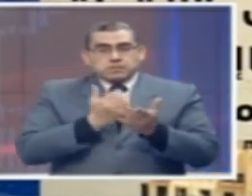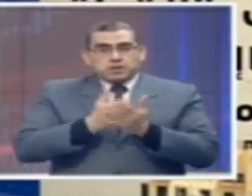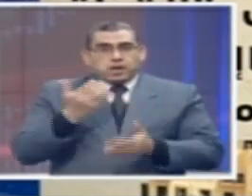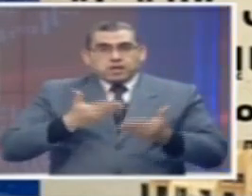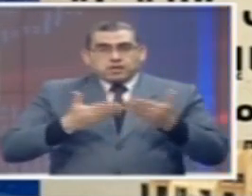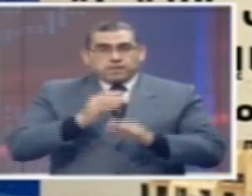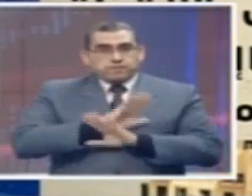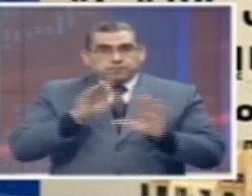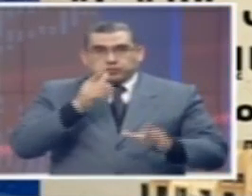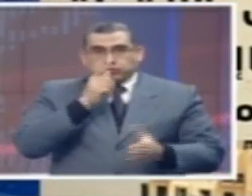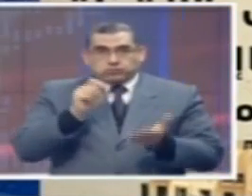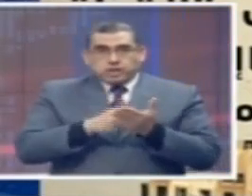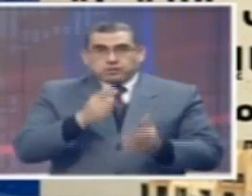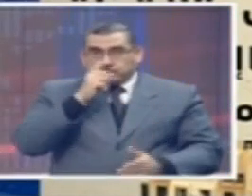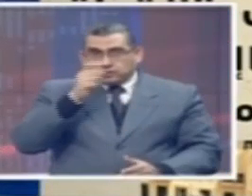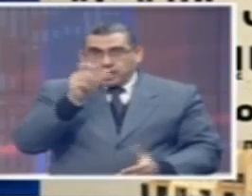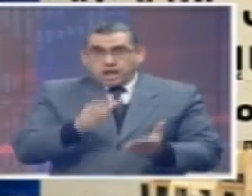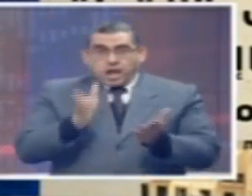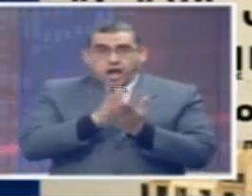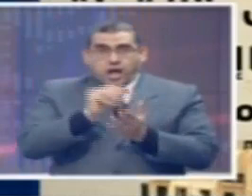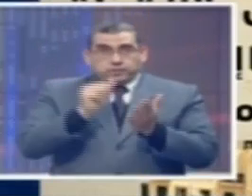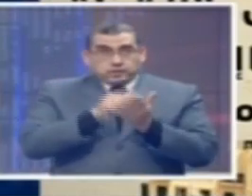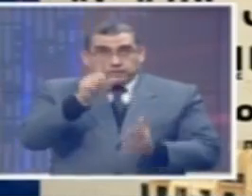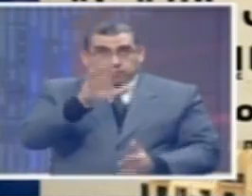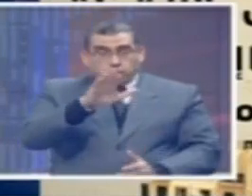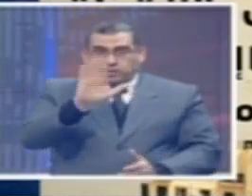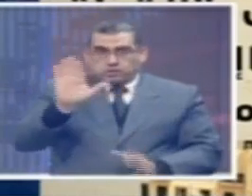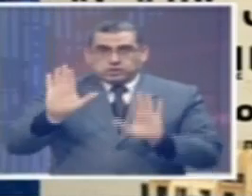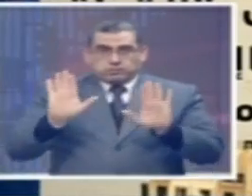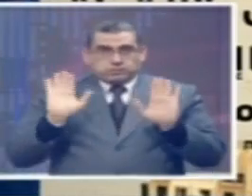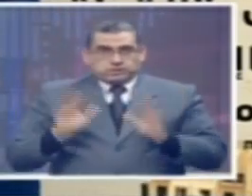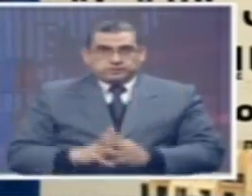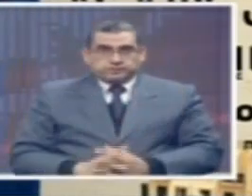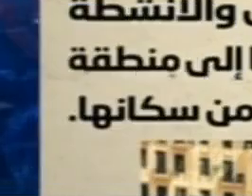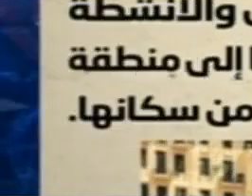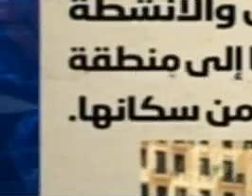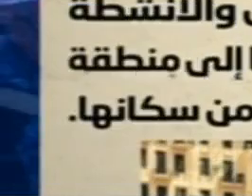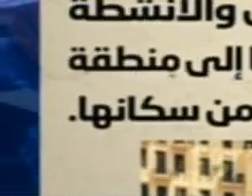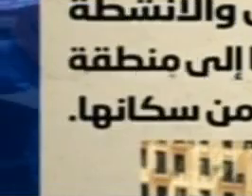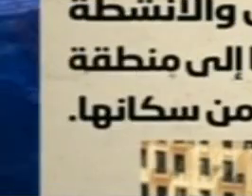استثمارية إدارية دون الإضرار بحقوق أي من سكانها.